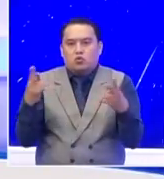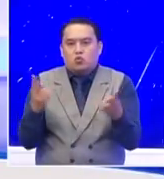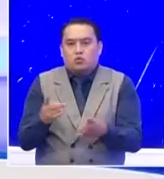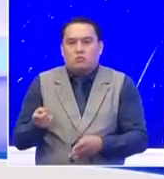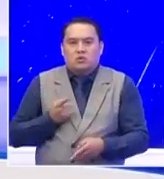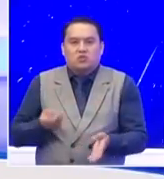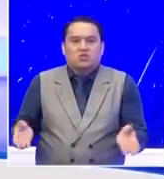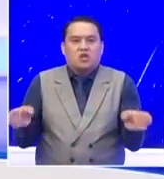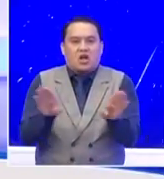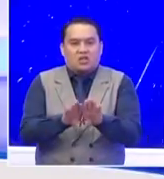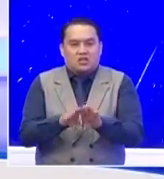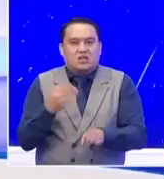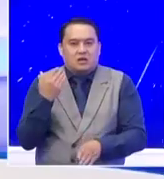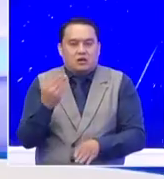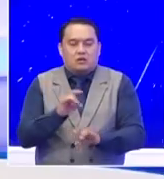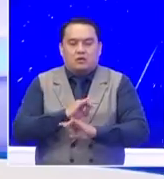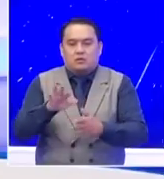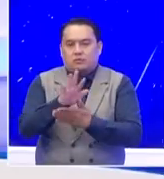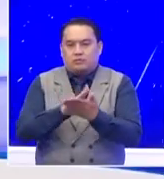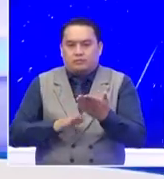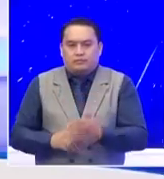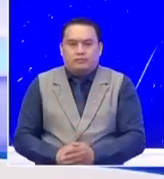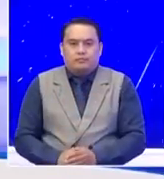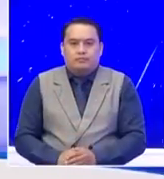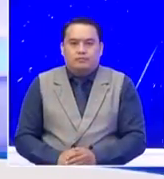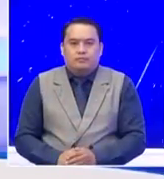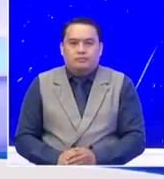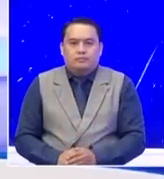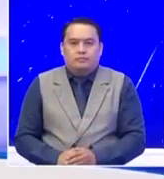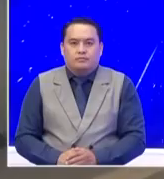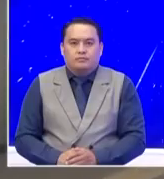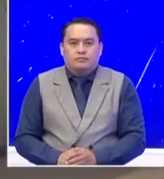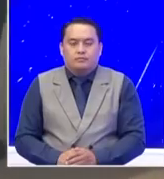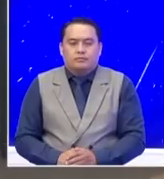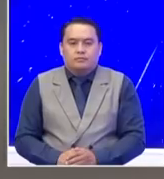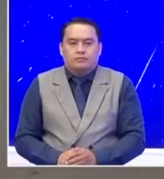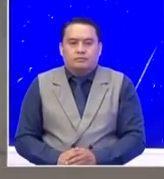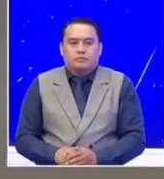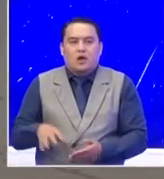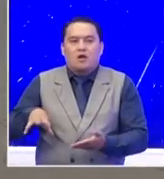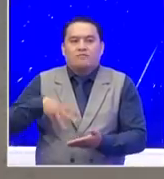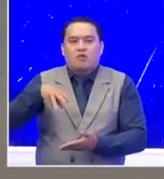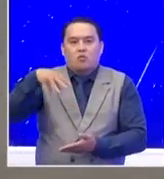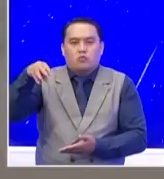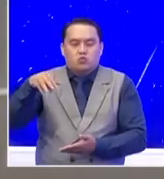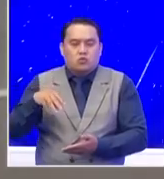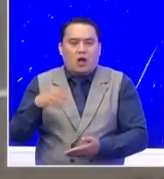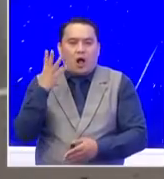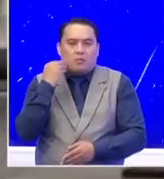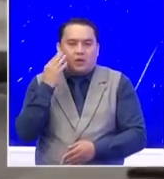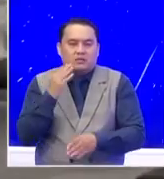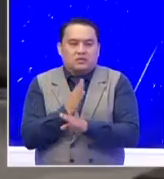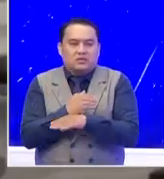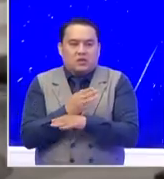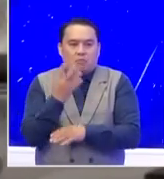вынуждены были закрыть для движения, рассказывает Антон Хатиновский. Небольшой дым вдоль трассы Алматы-Капшигай в жаркое